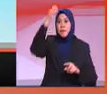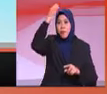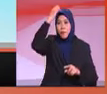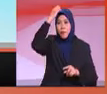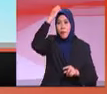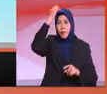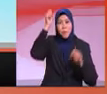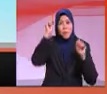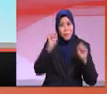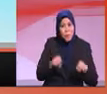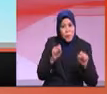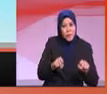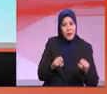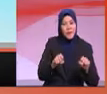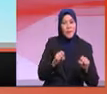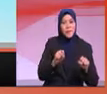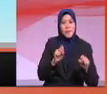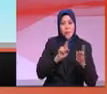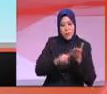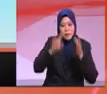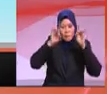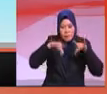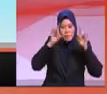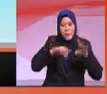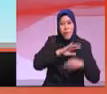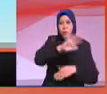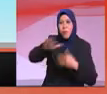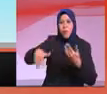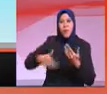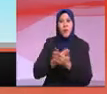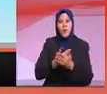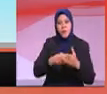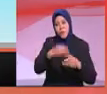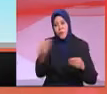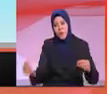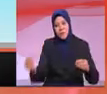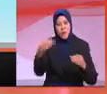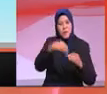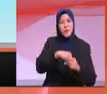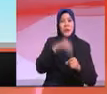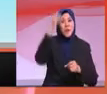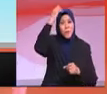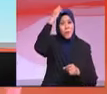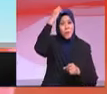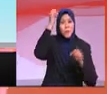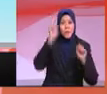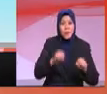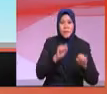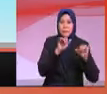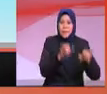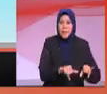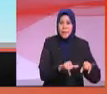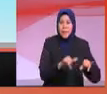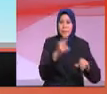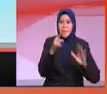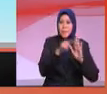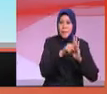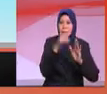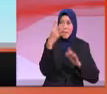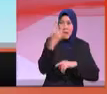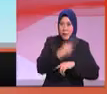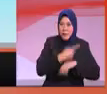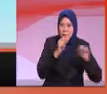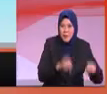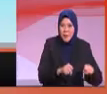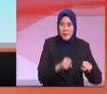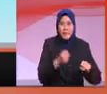Selangor, adakah boleh kita jalankan saringan untuk semua yang keluar masuk Selangor dan juga kuarantinkan mereka kalau negatif 14 hari? Kita